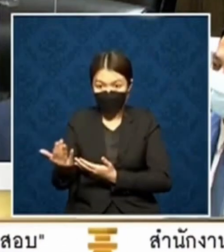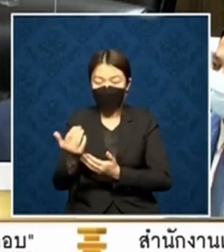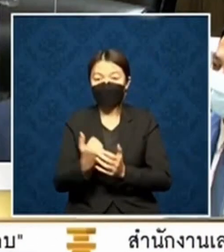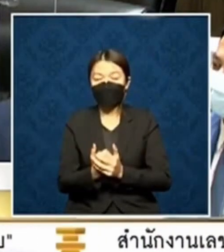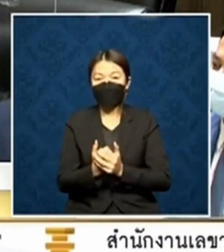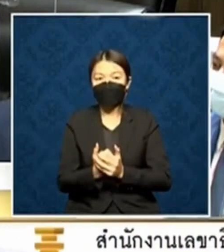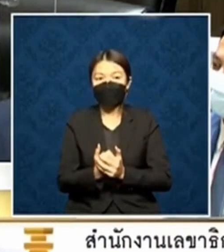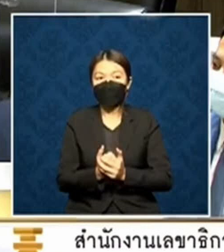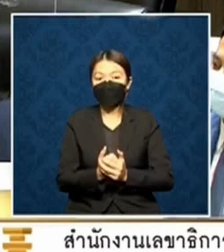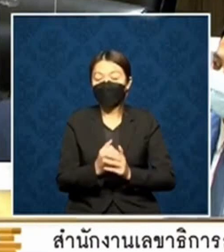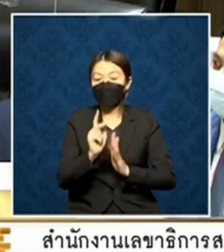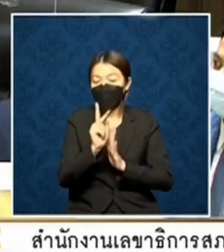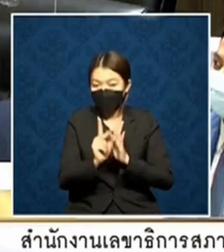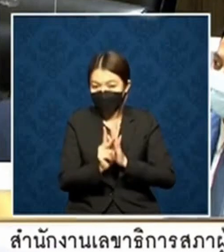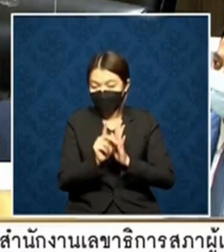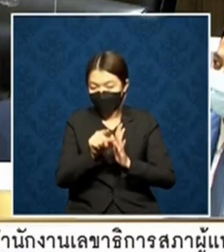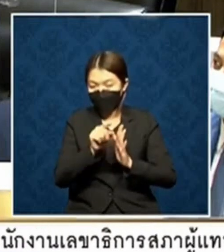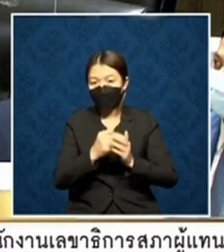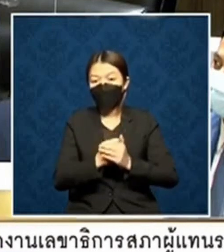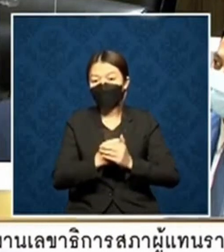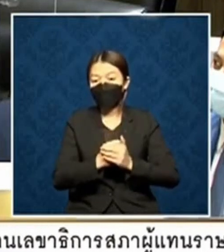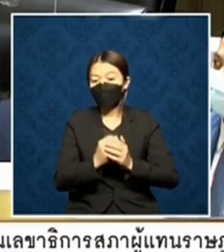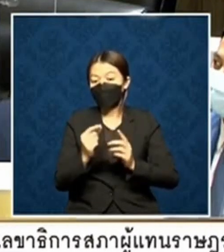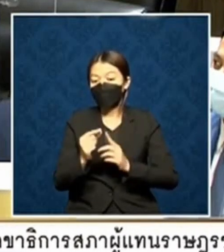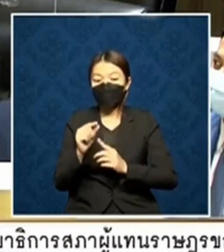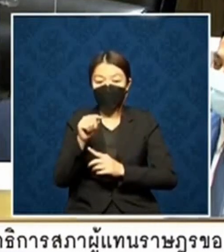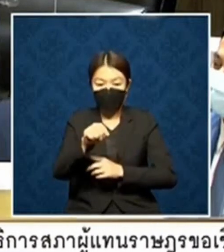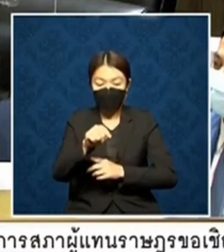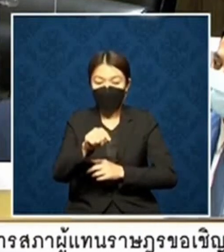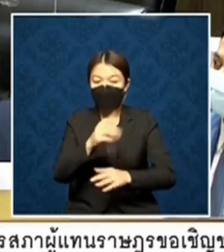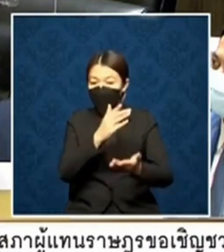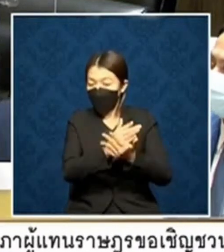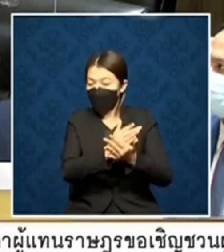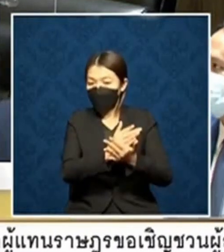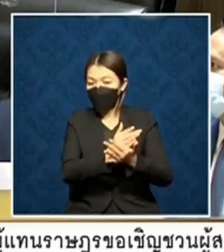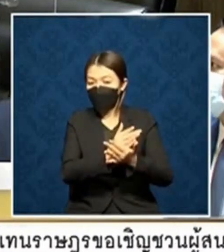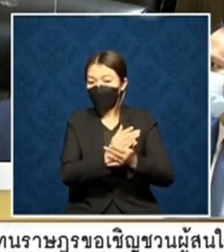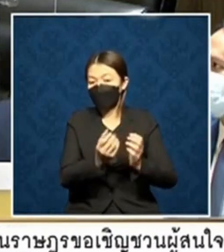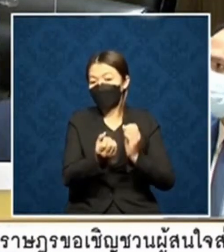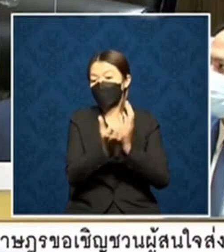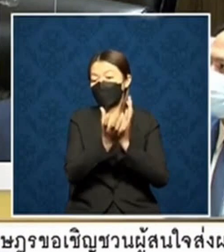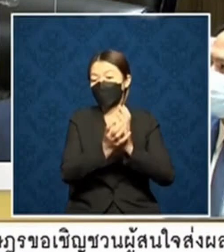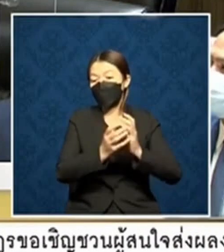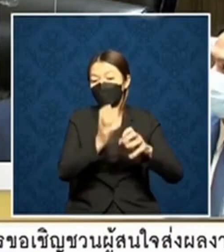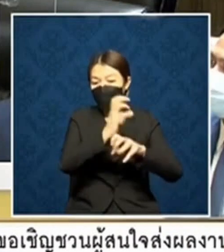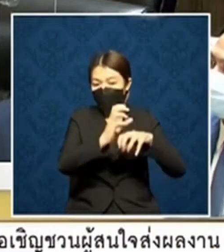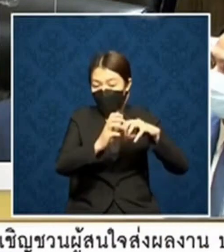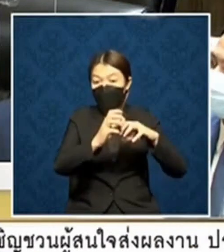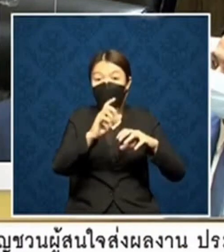ชอบด้วยกฎหมายนะครับในการออกคำสั่งเพื่อระงับข้อพิพาทในการแก้ไขปัญหาผลกระทบจากการประกอบกิจการเหมืองแร่ทอง